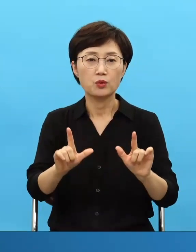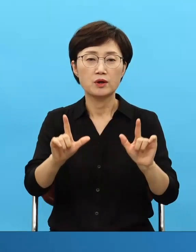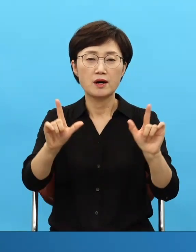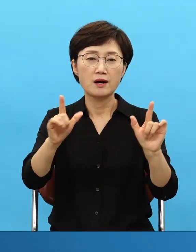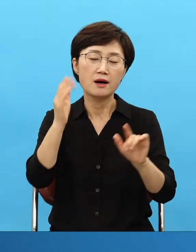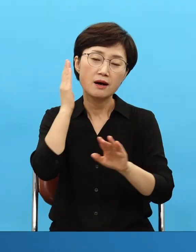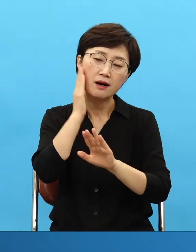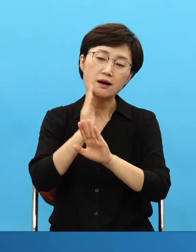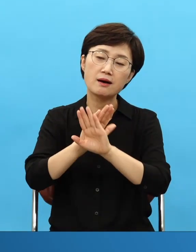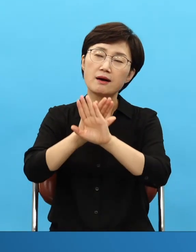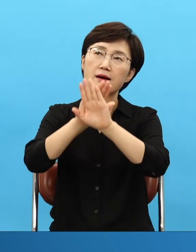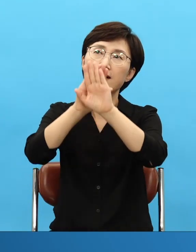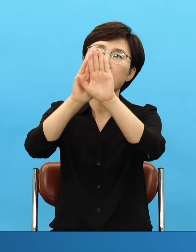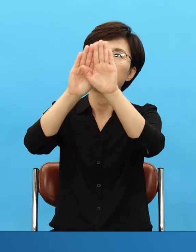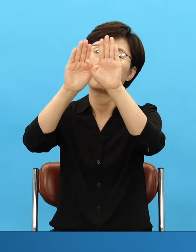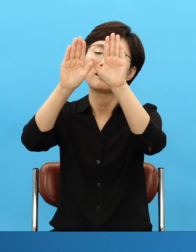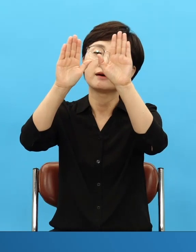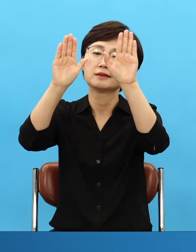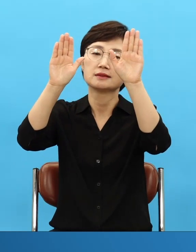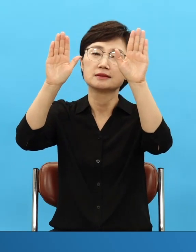이 날의